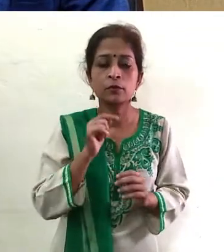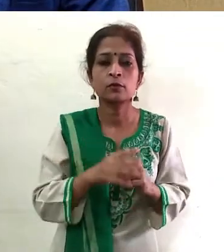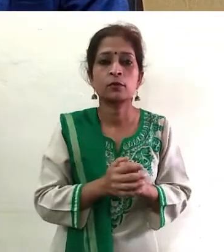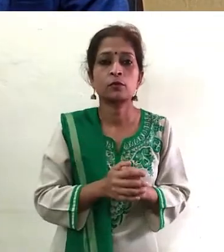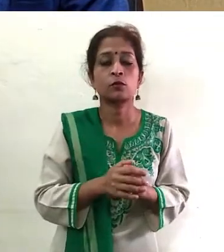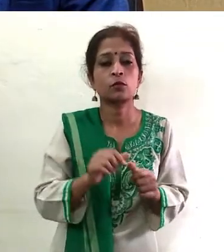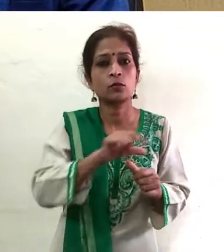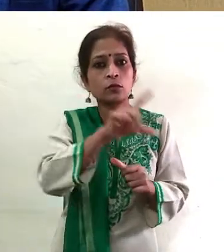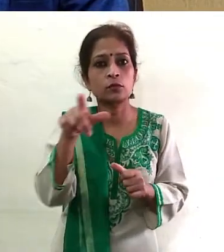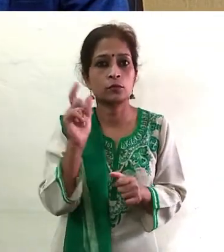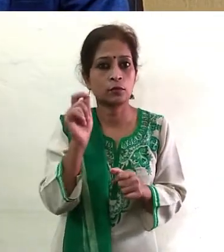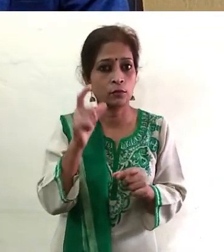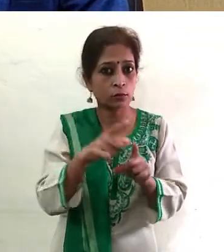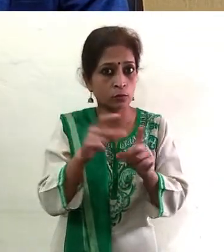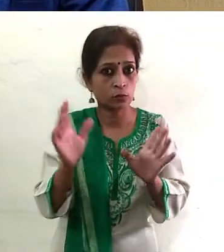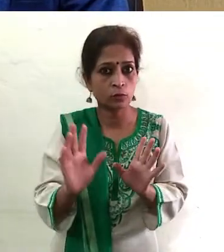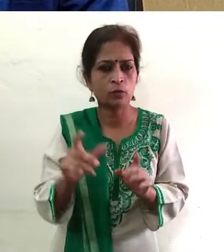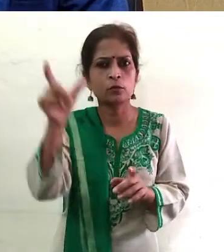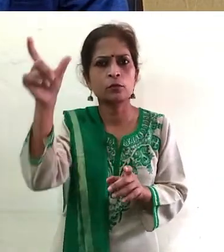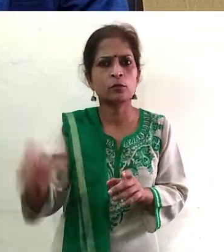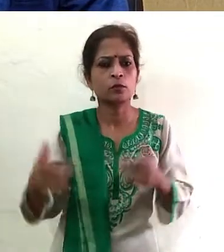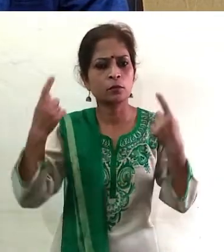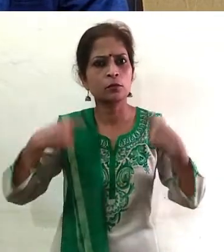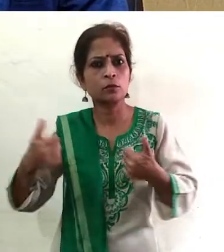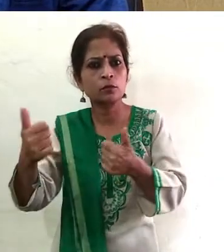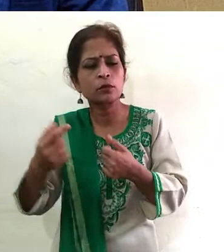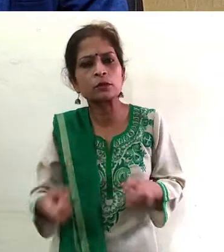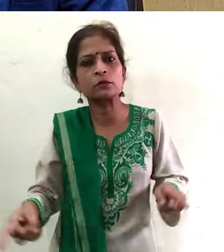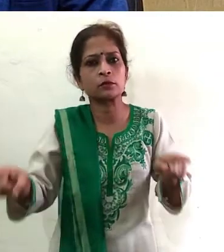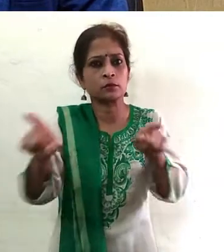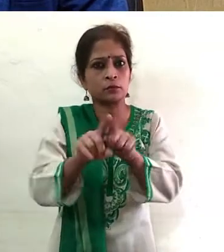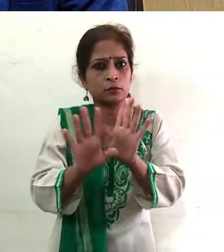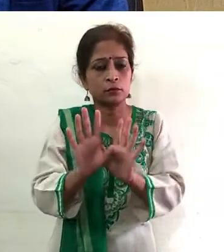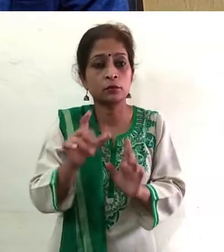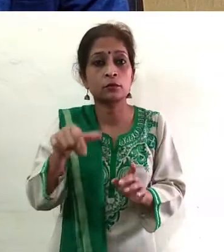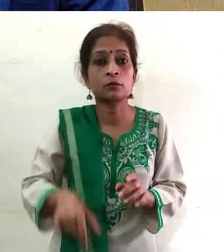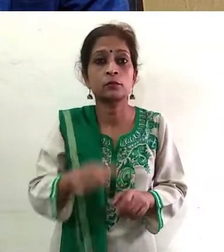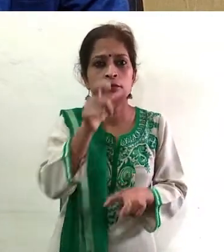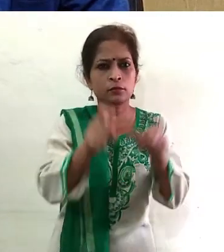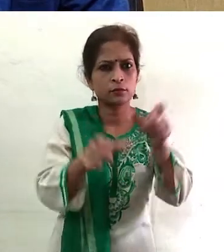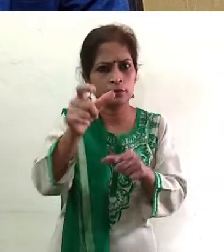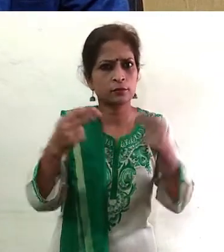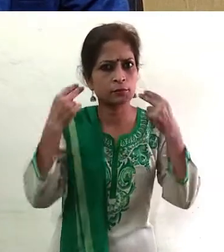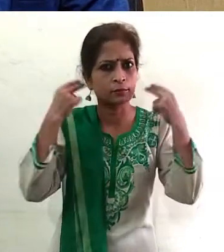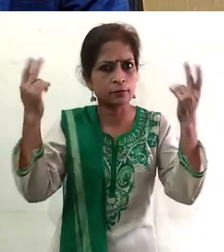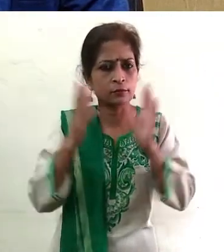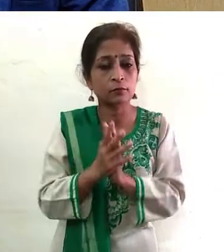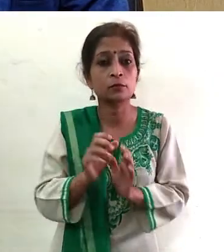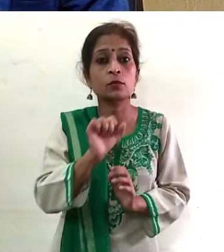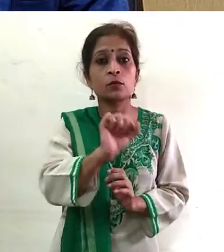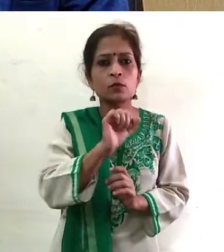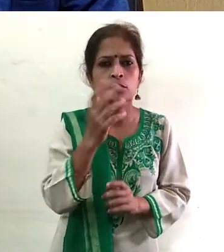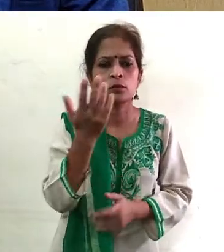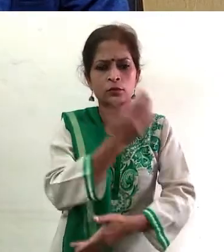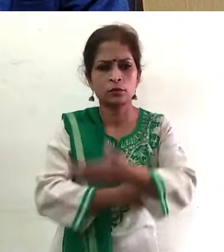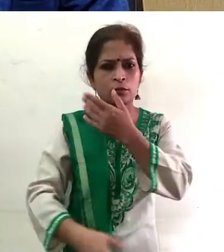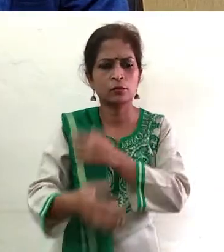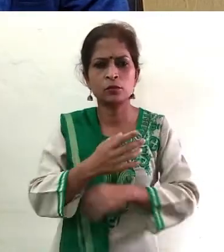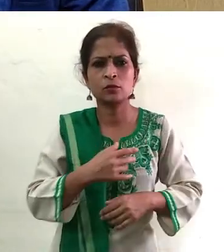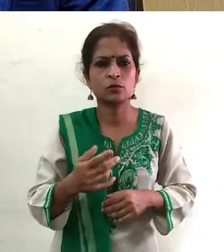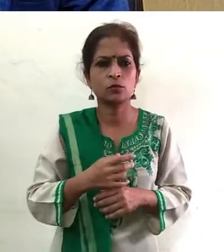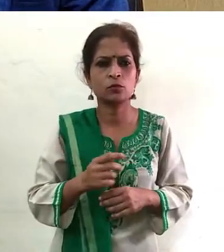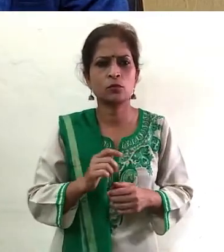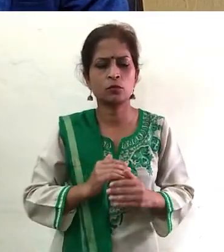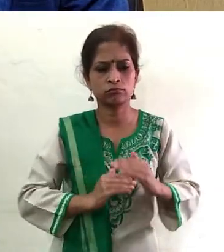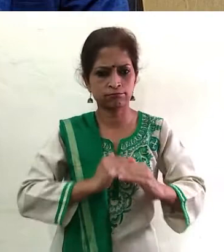जो एक सब अंगों से समर्थ व्यक्ति करता है क्योंकि जितने भी महान शख्सियत हुई है उन्होंने अपनी उस कमी पर विजय